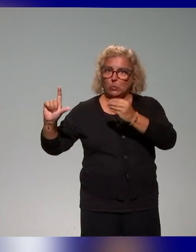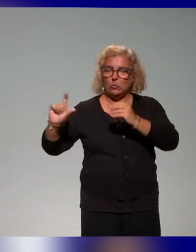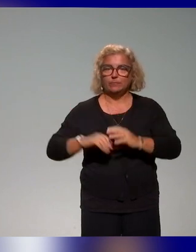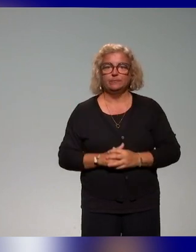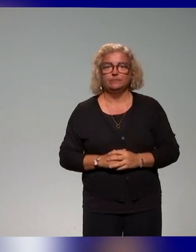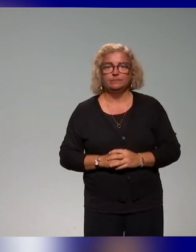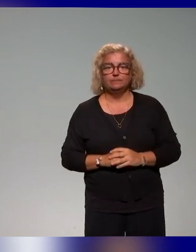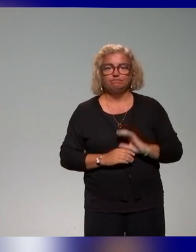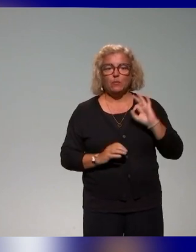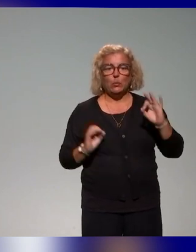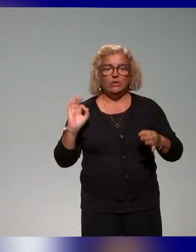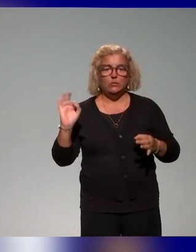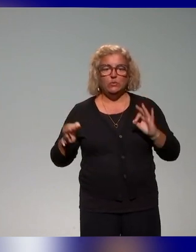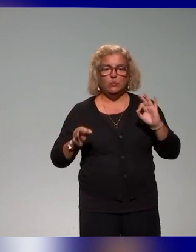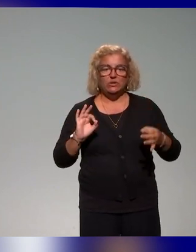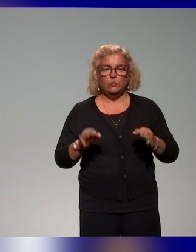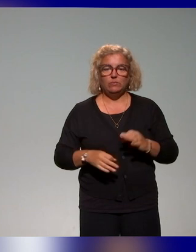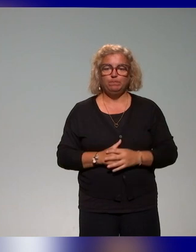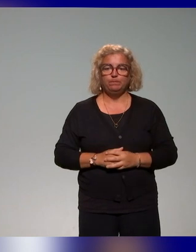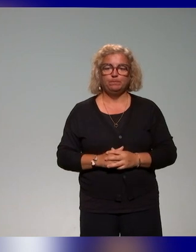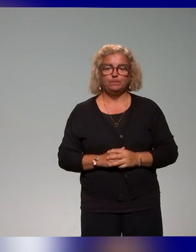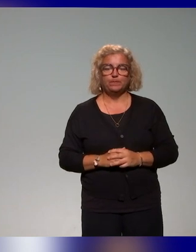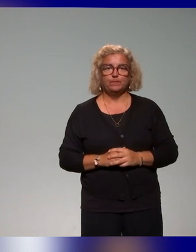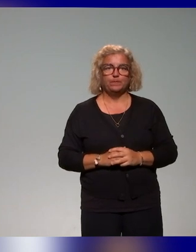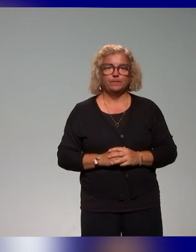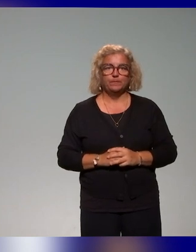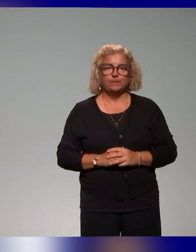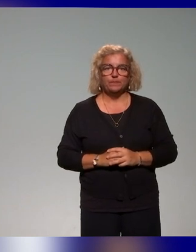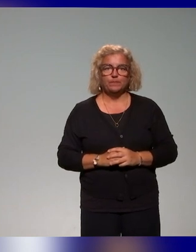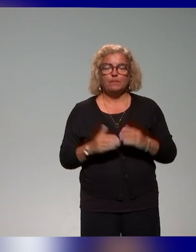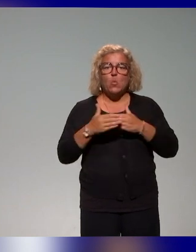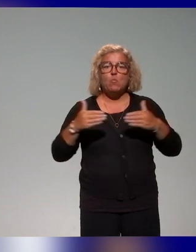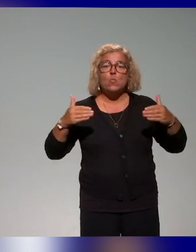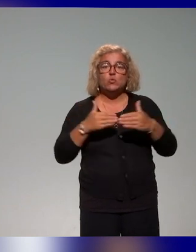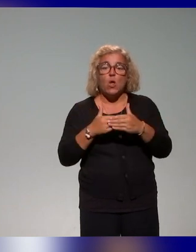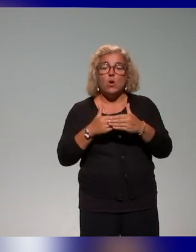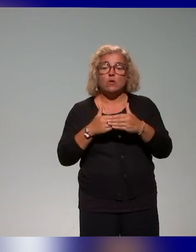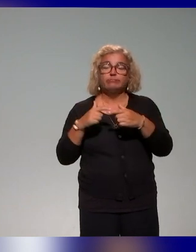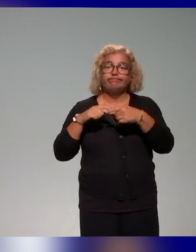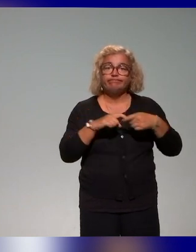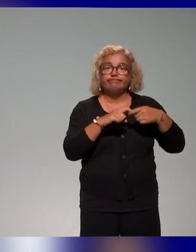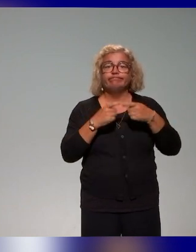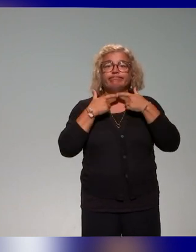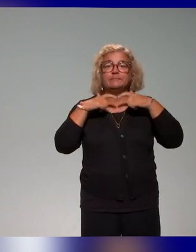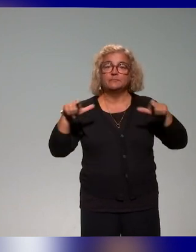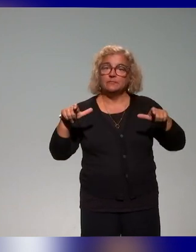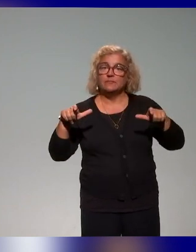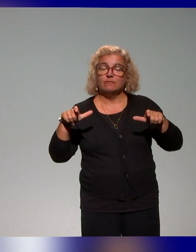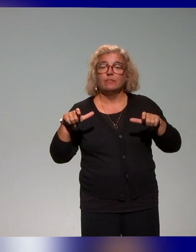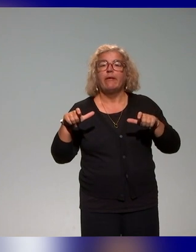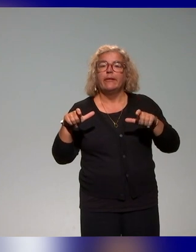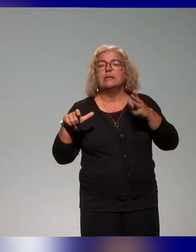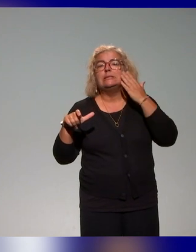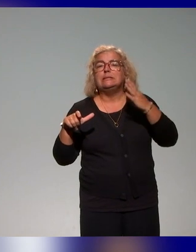Oui. Est-ce que ça s'affiche correctement pour vous? Ok. Alors, Moodle et l'accessibilité, donc je répondrai aux questions effectivement au fur et à